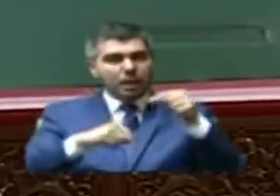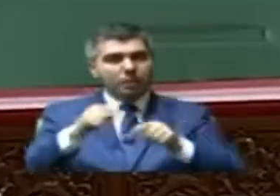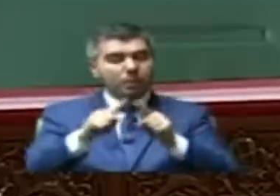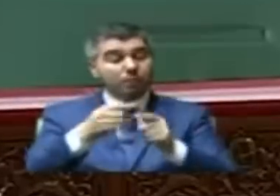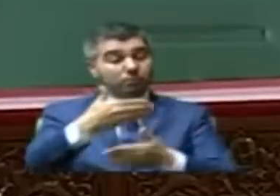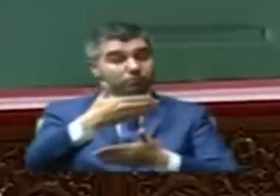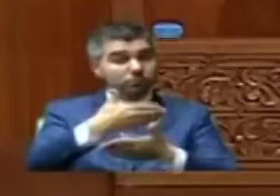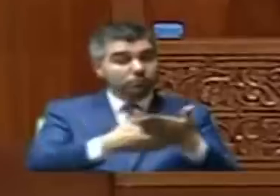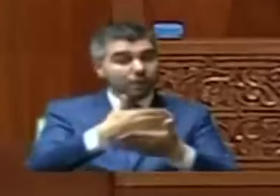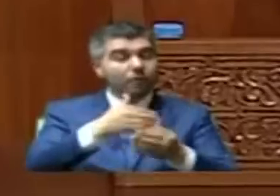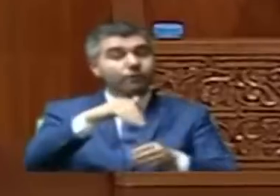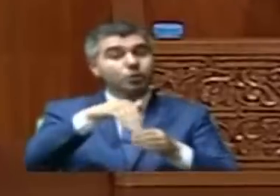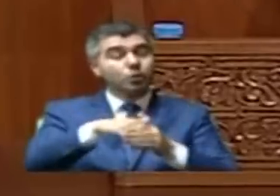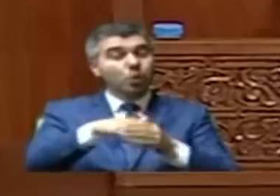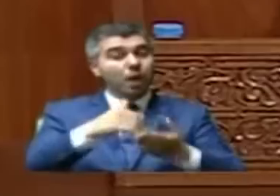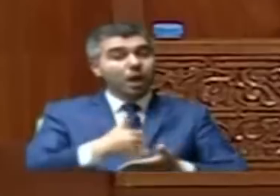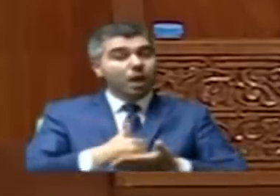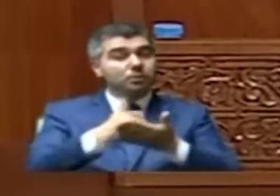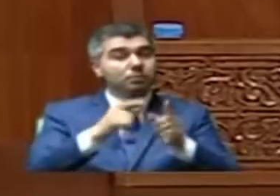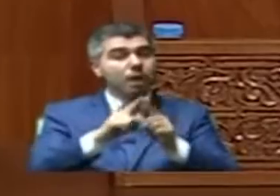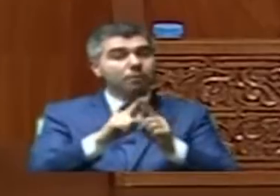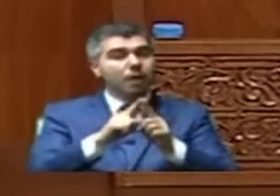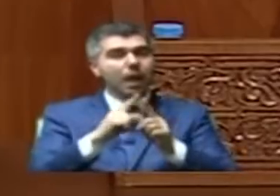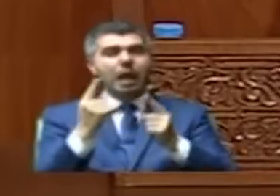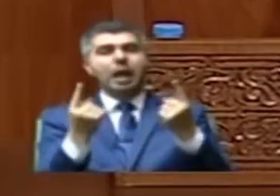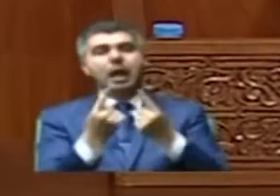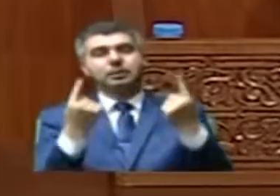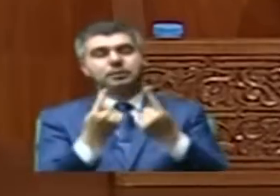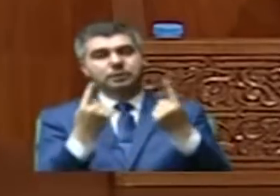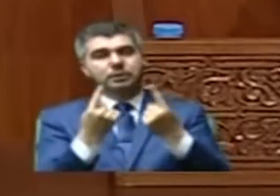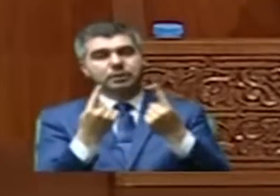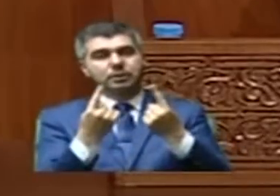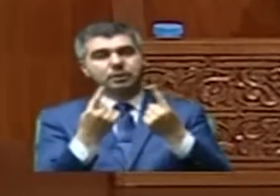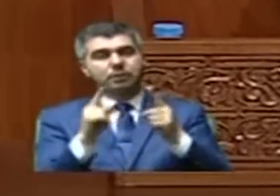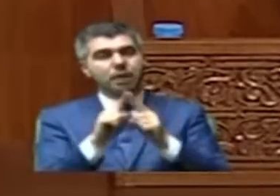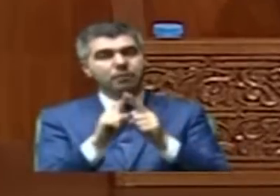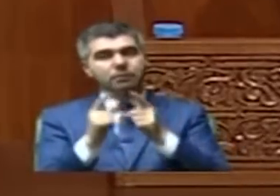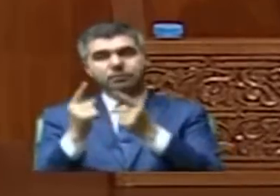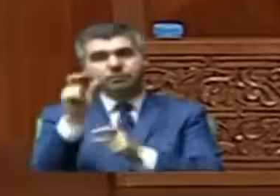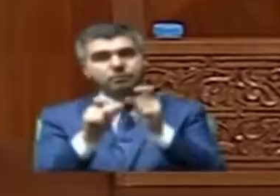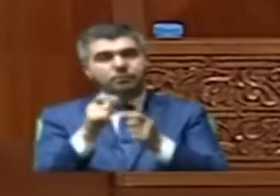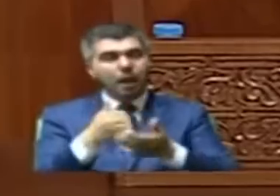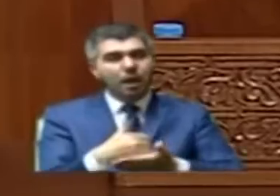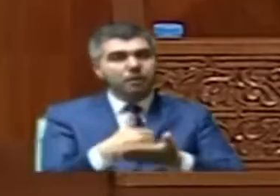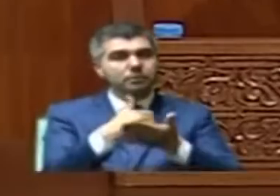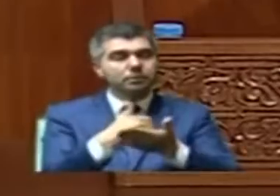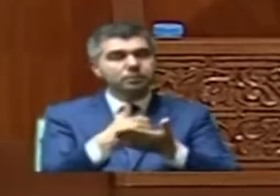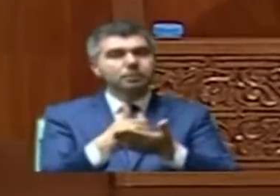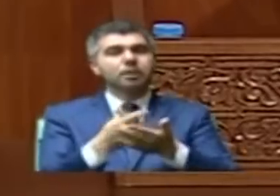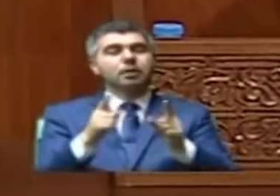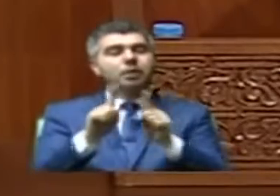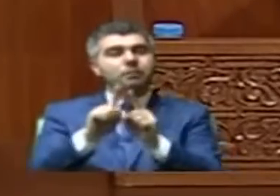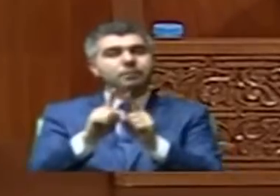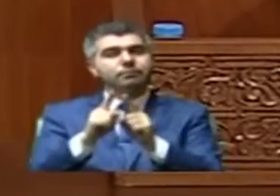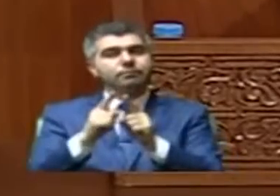اللي درت، لأن هذا الصندوق ماشي ديال التحفيزات العادية ديال جميع المستشارين ديال جميع المشاريع، ماشي لتيسير